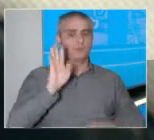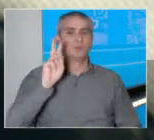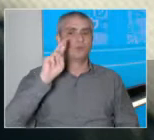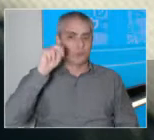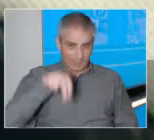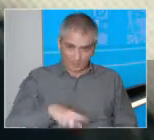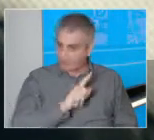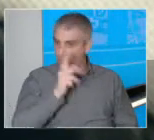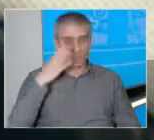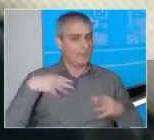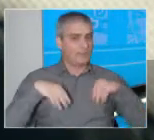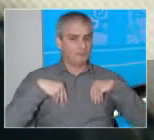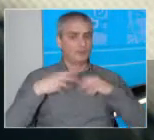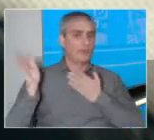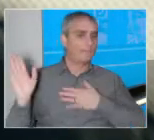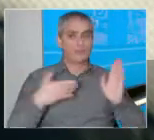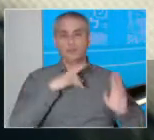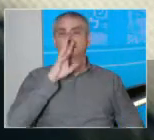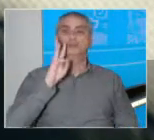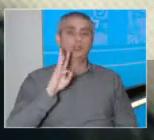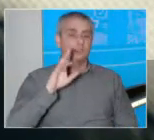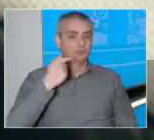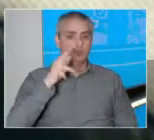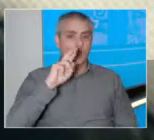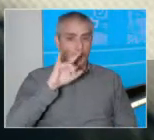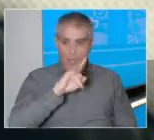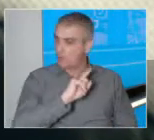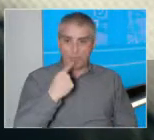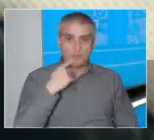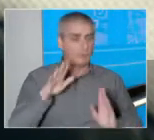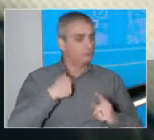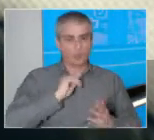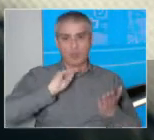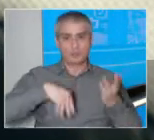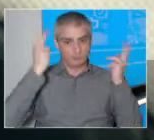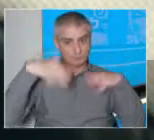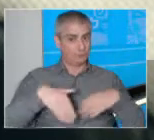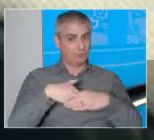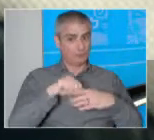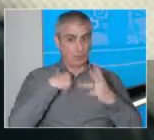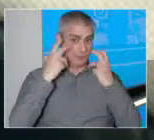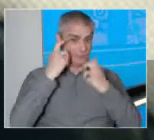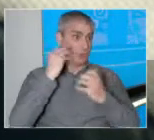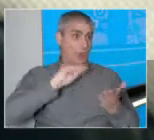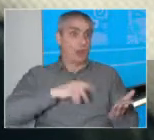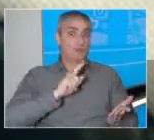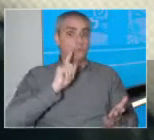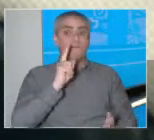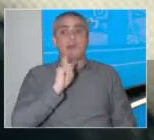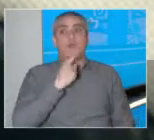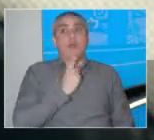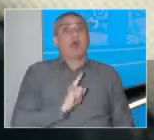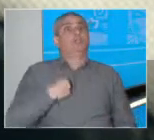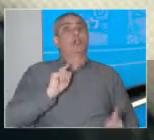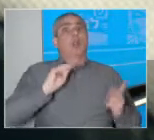בבורין, הוא לא היה מאפשר את הפינוי בשייח' ג'ראח, הוא לא היה אומר ממשלתי לא תחתום הסכם שלום, לא ציפיתי ממנו לחתום, אבל לפחות לא